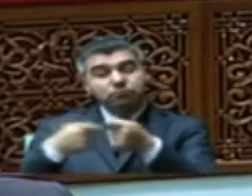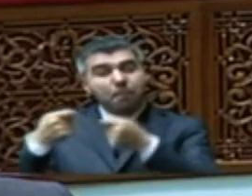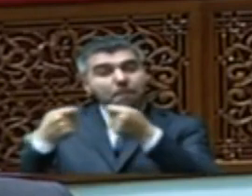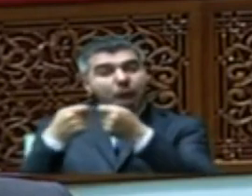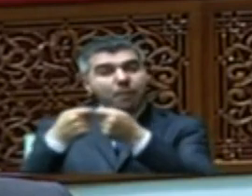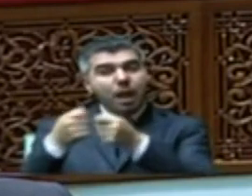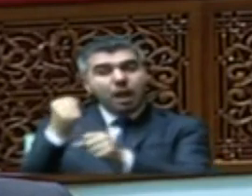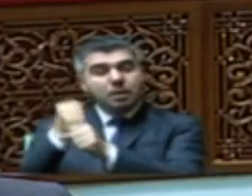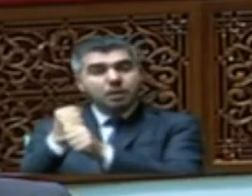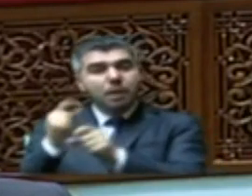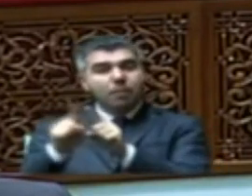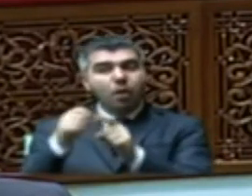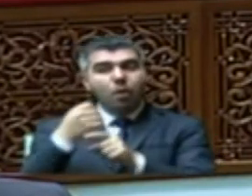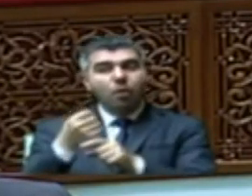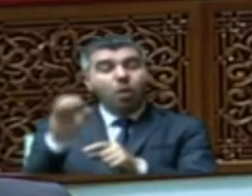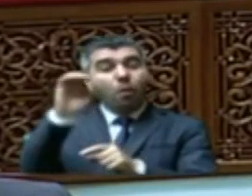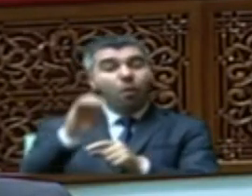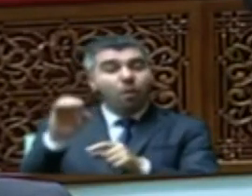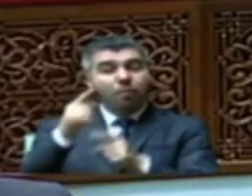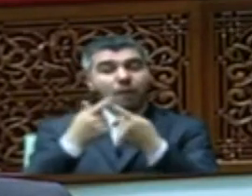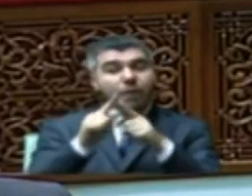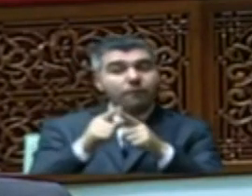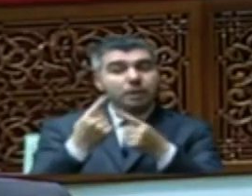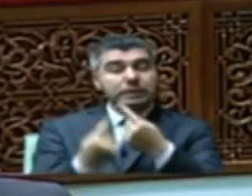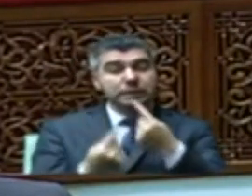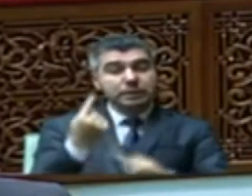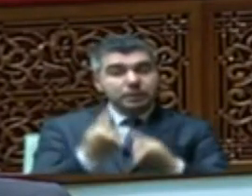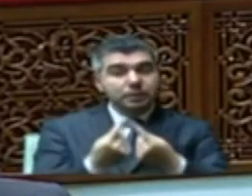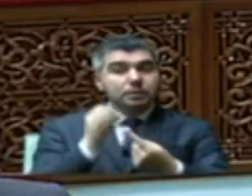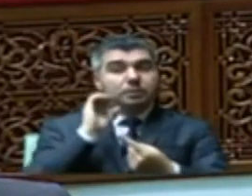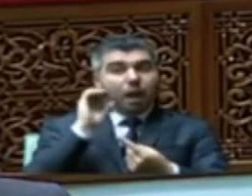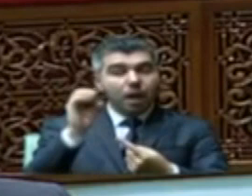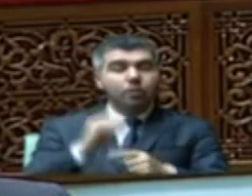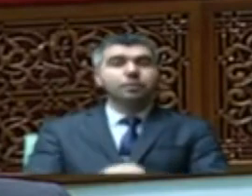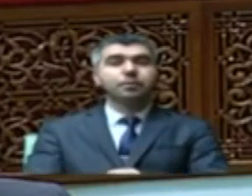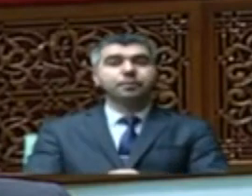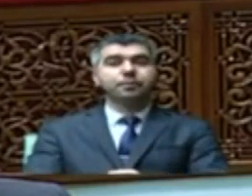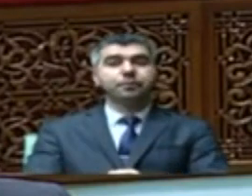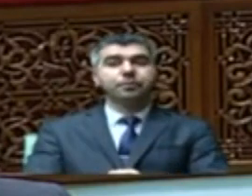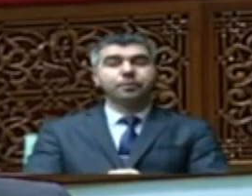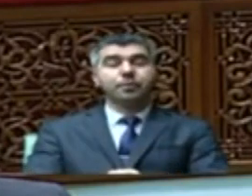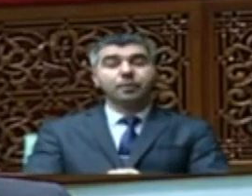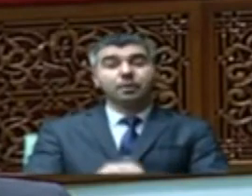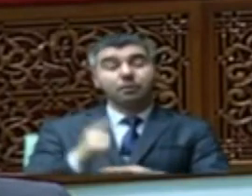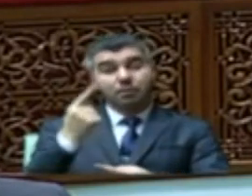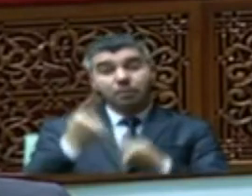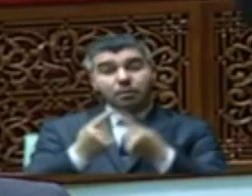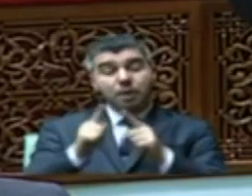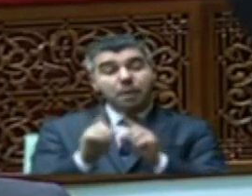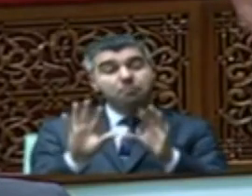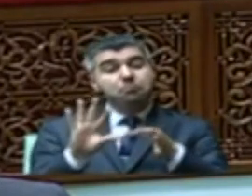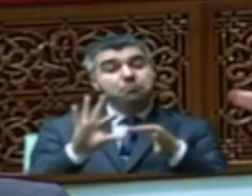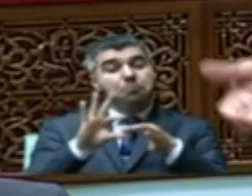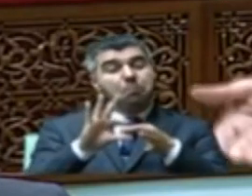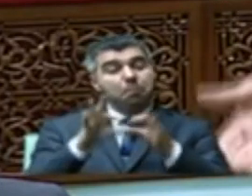لأن الشركات الأجنبية عندها امتيازات في البلاد الأصلية ديالها، عندها على مستوى الأبناك، على